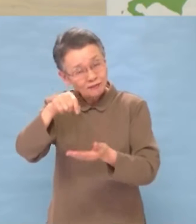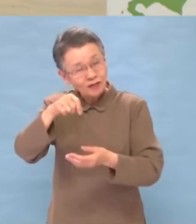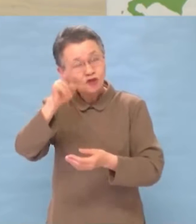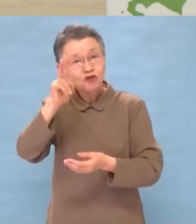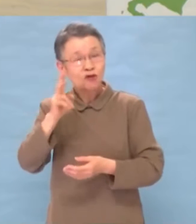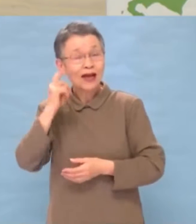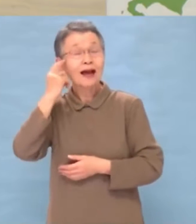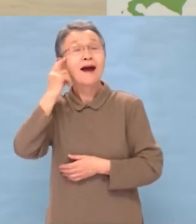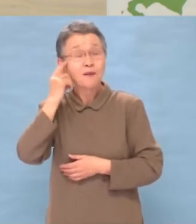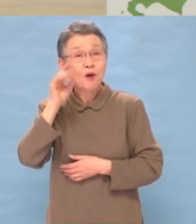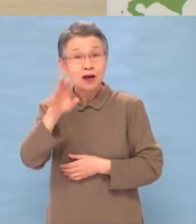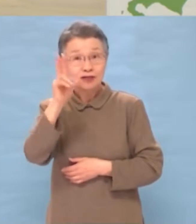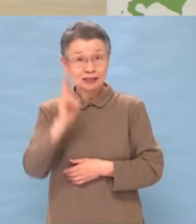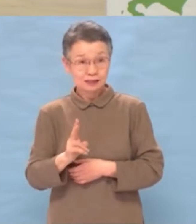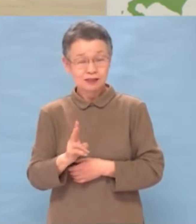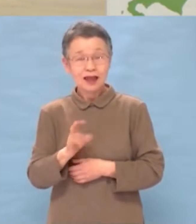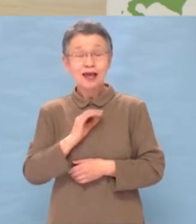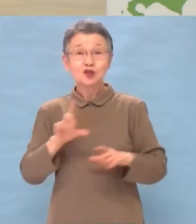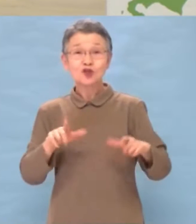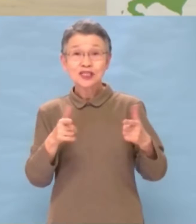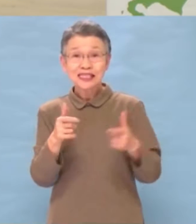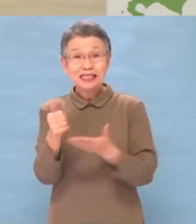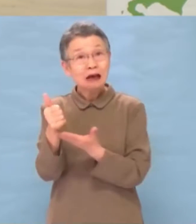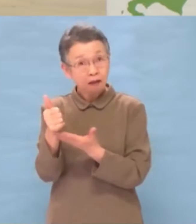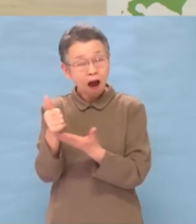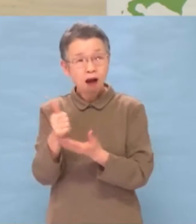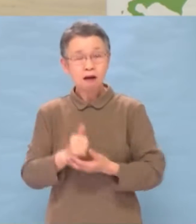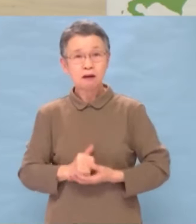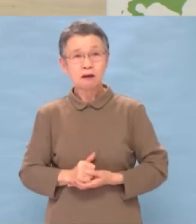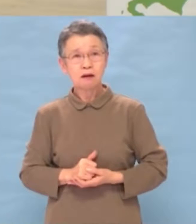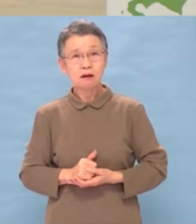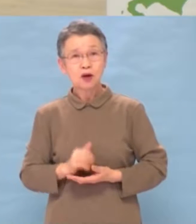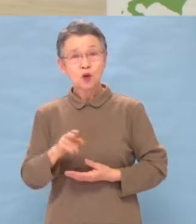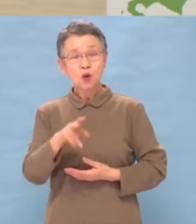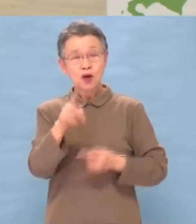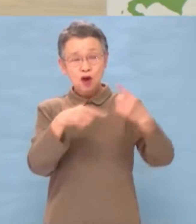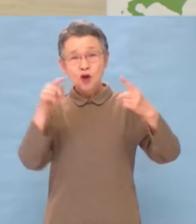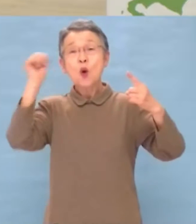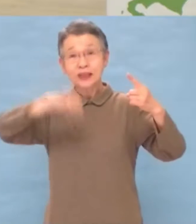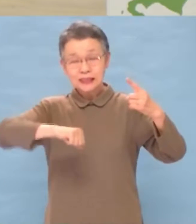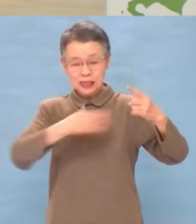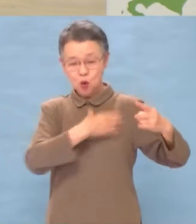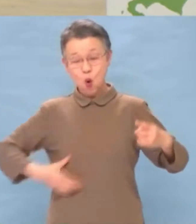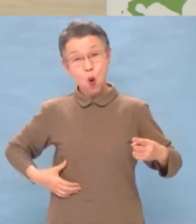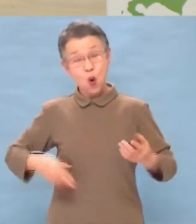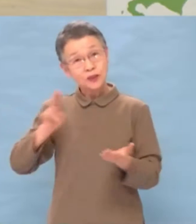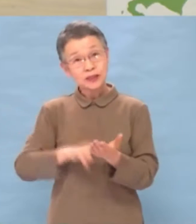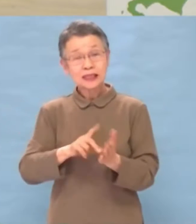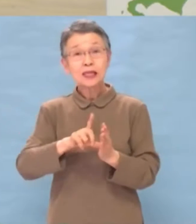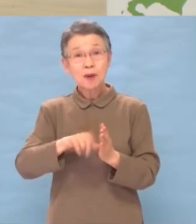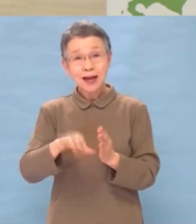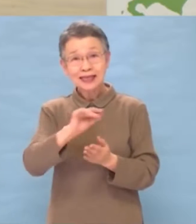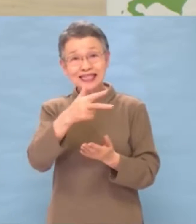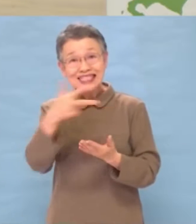という状況ではあるんですが、仮に鈴木さんがですね、公認候補となった場合は、